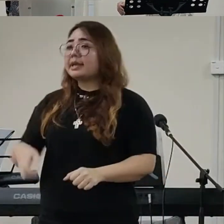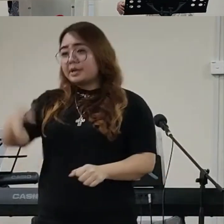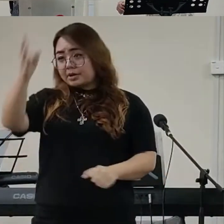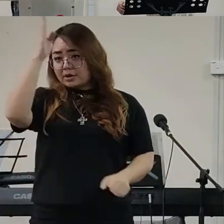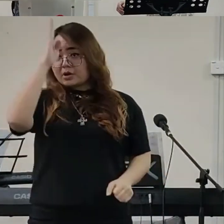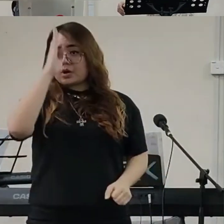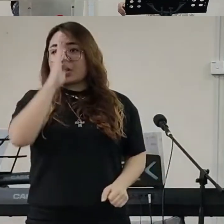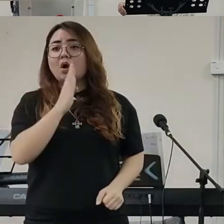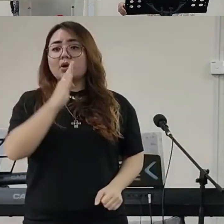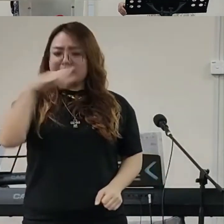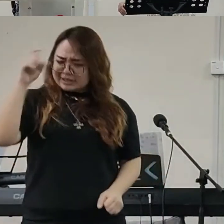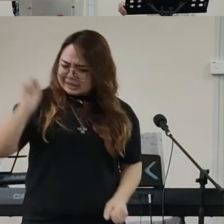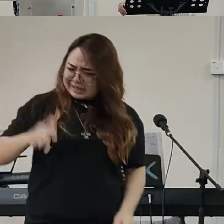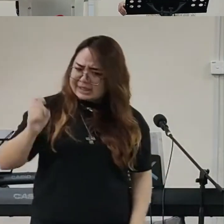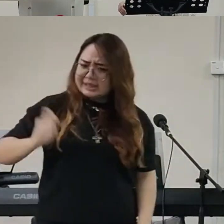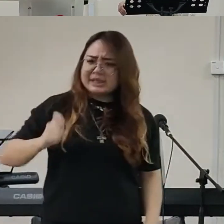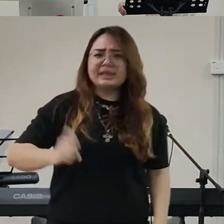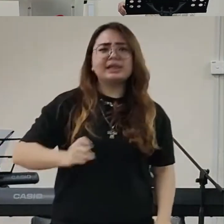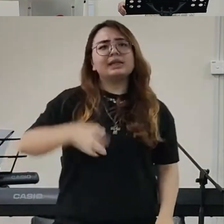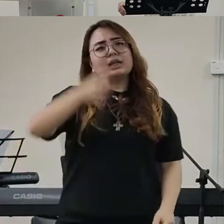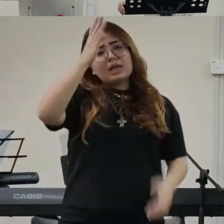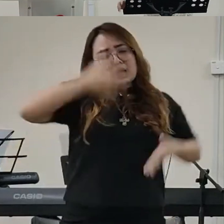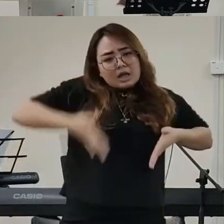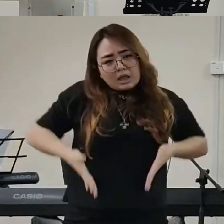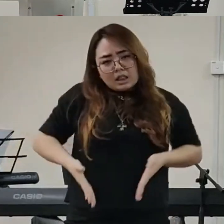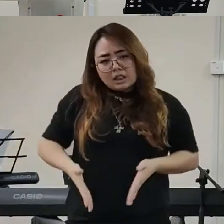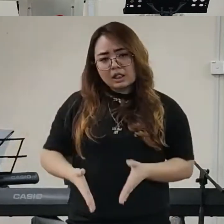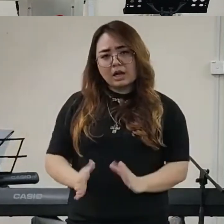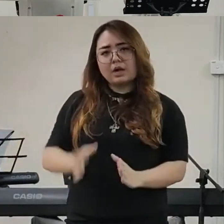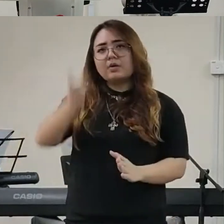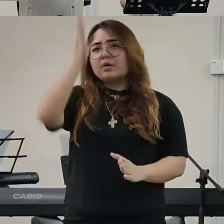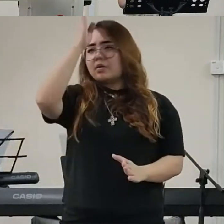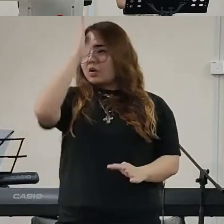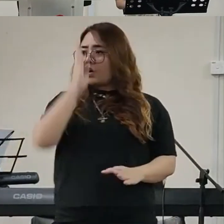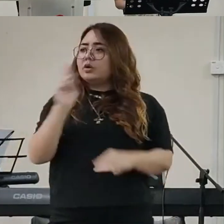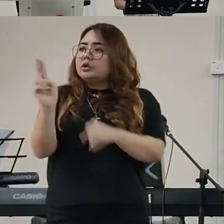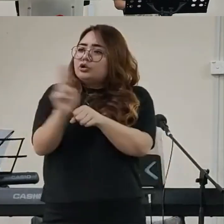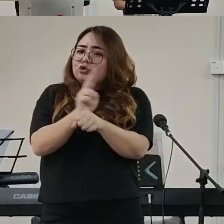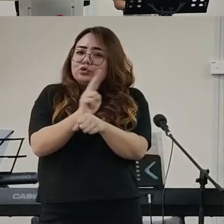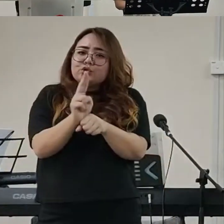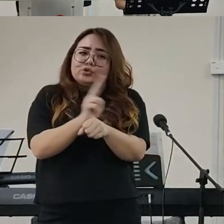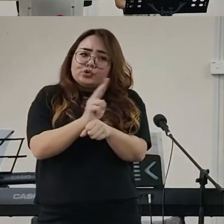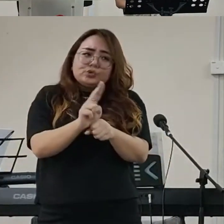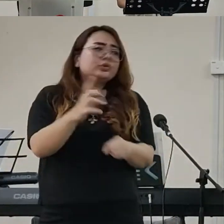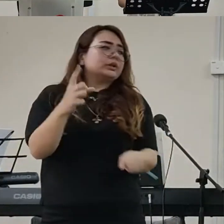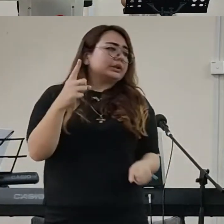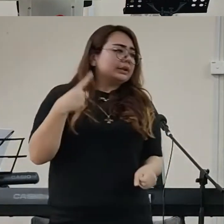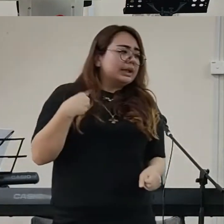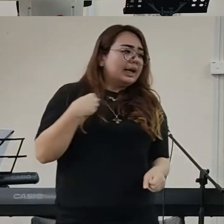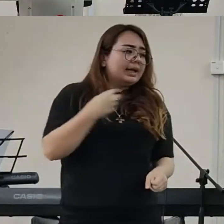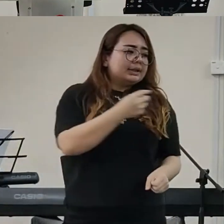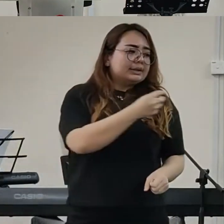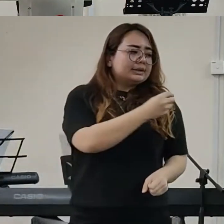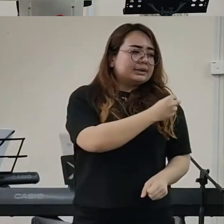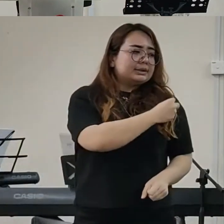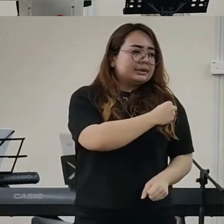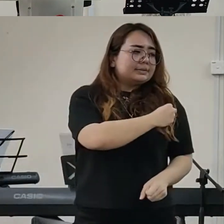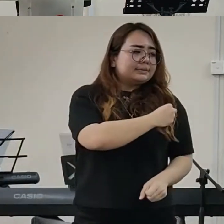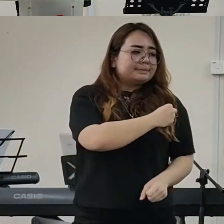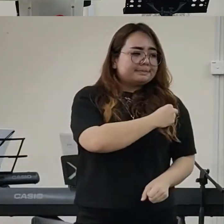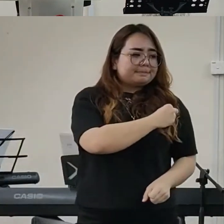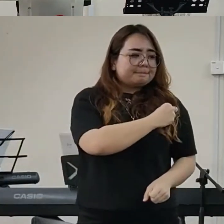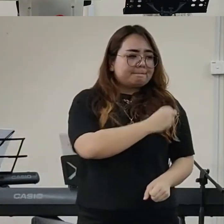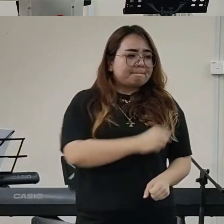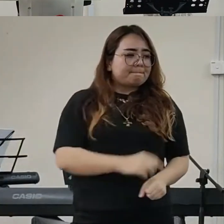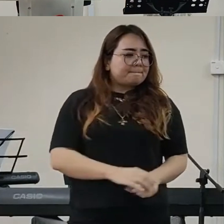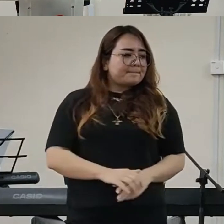of us must be used by God. 我们不要对自己有那个借口。其实我们身边呢，不管我们什么领域都好呢，让